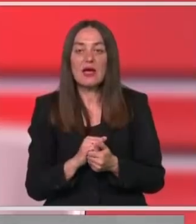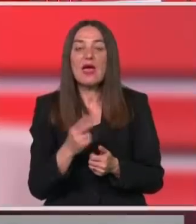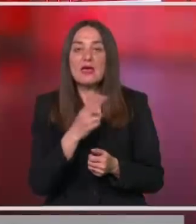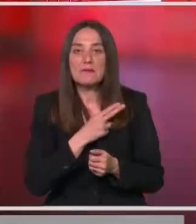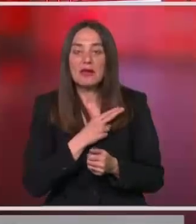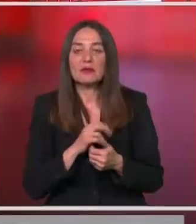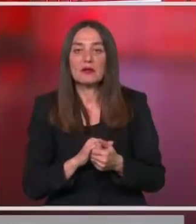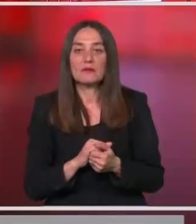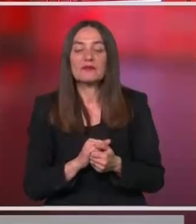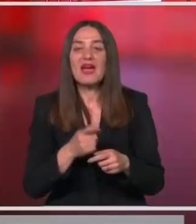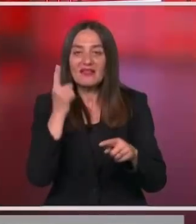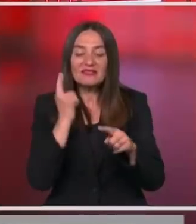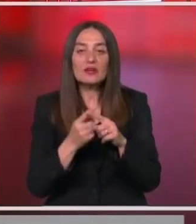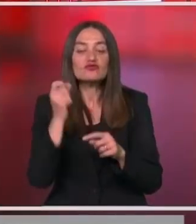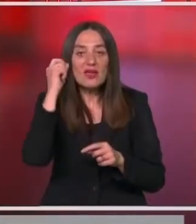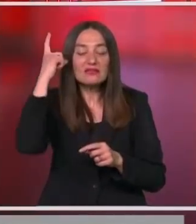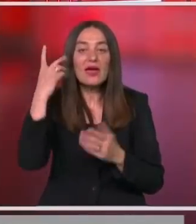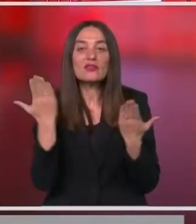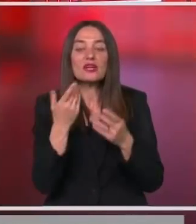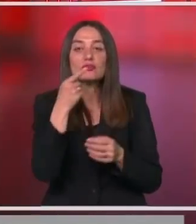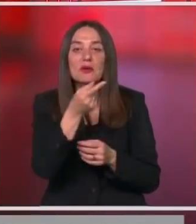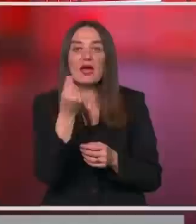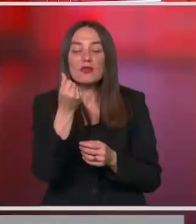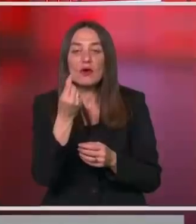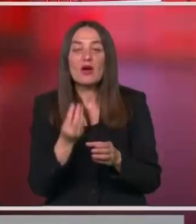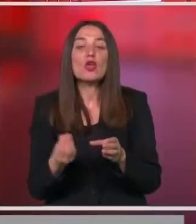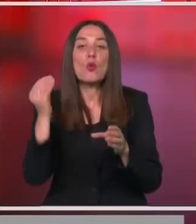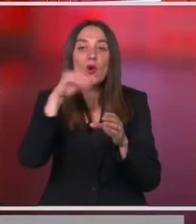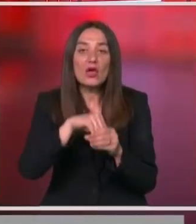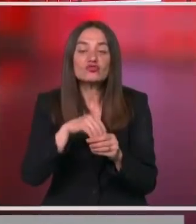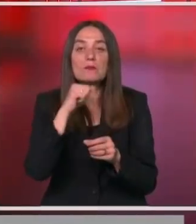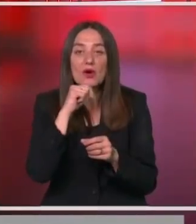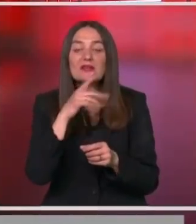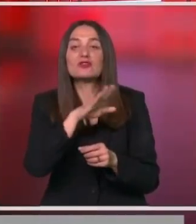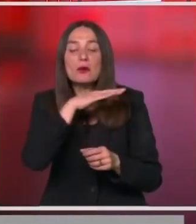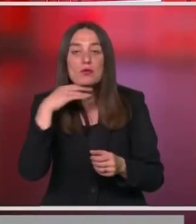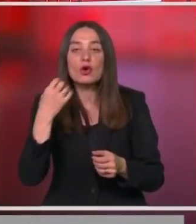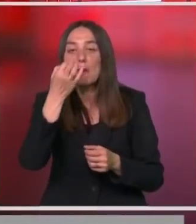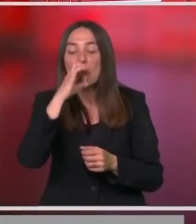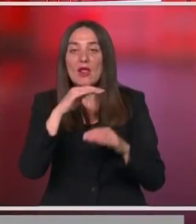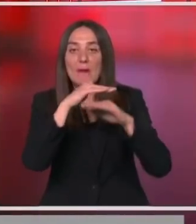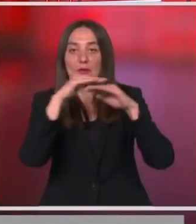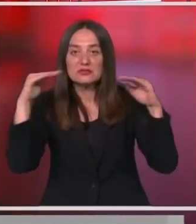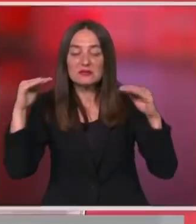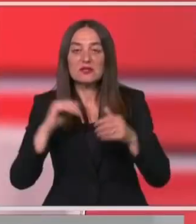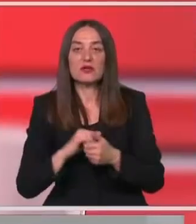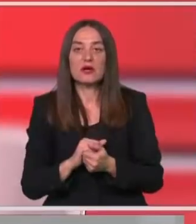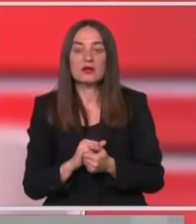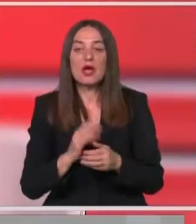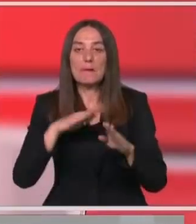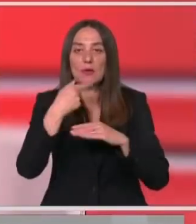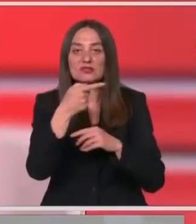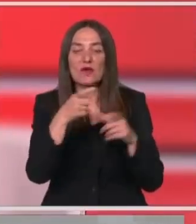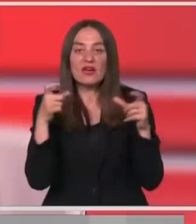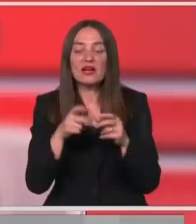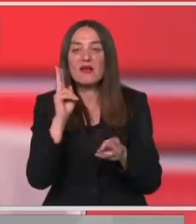imati tačnu ideju gde ćemo taj novac da uložimo i da ćemo se mnogo bolje pozicionirati posle ove